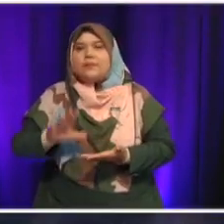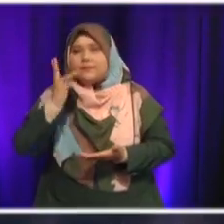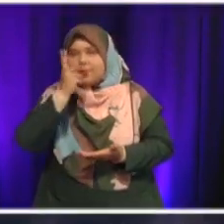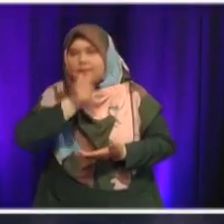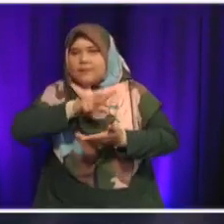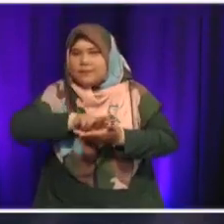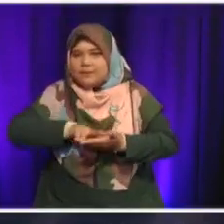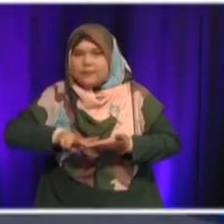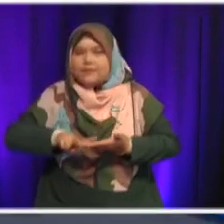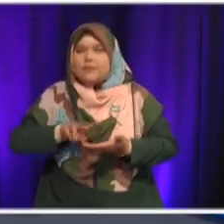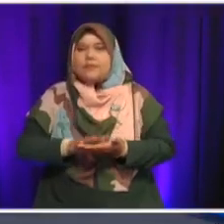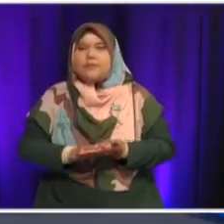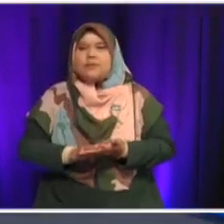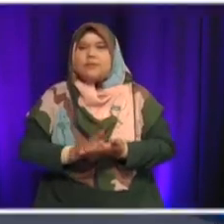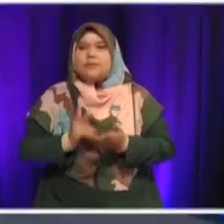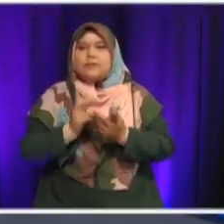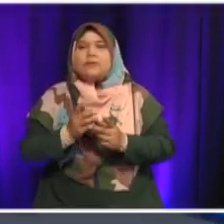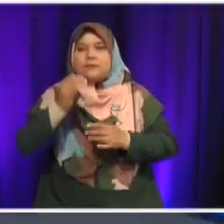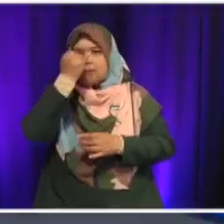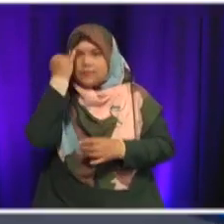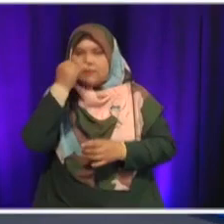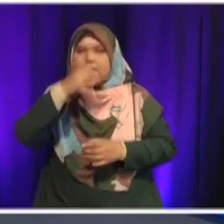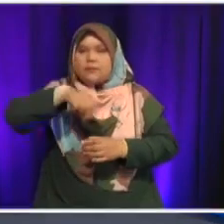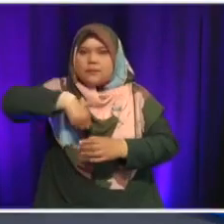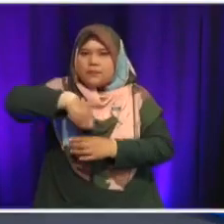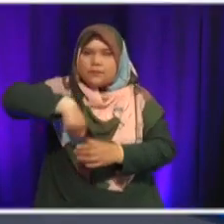Coba bantu saya lagi